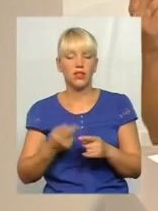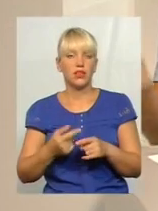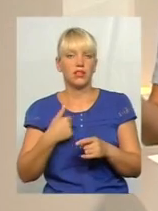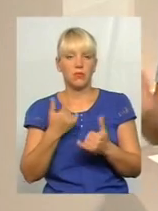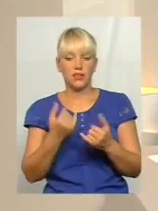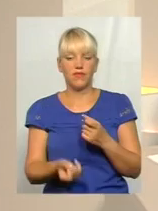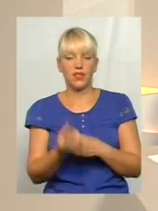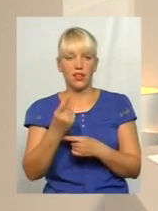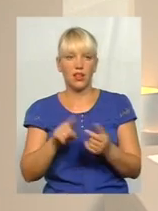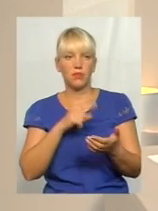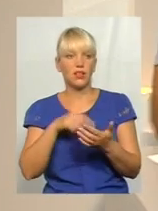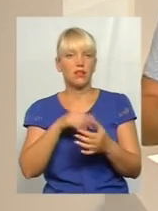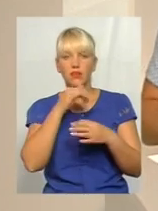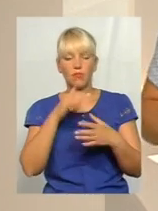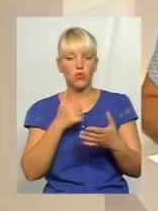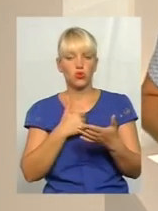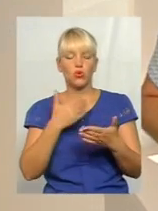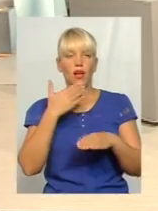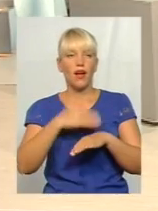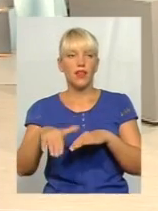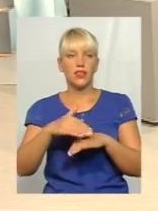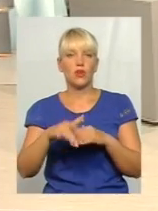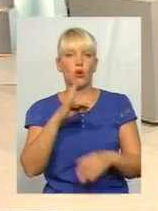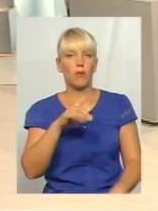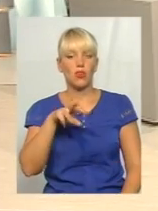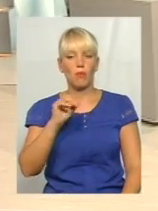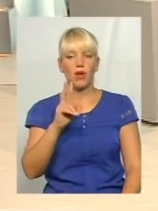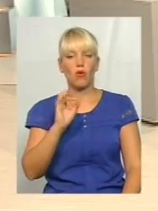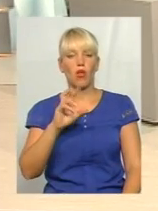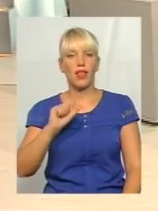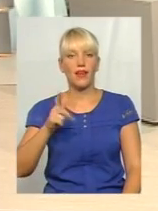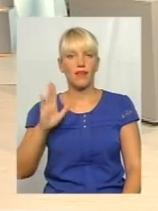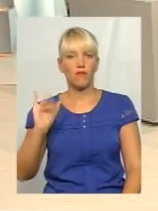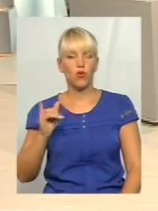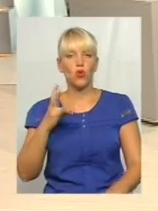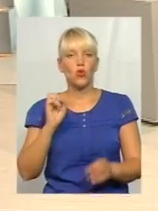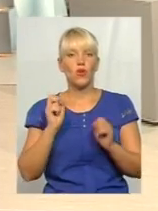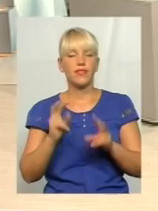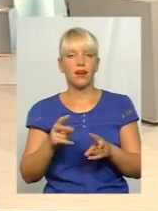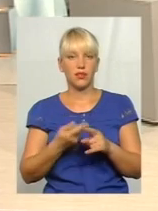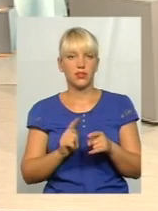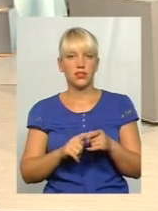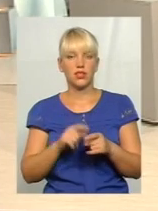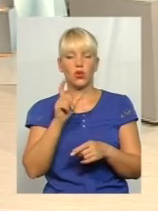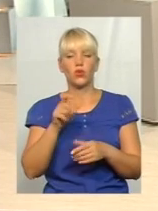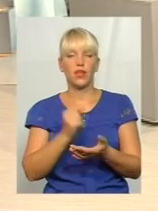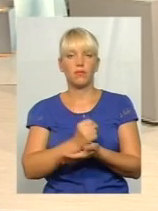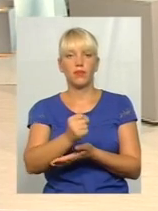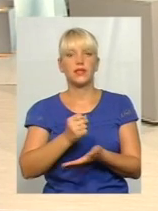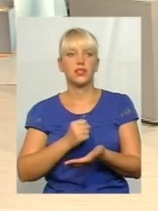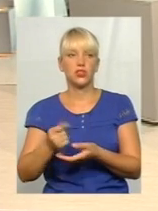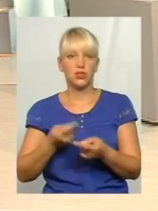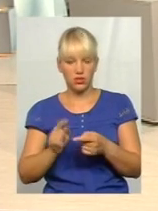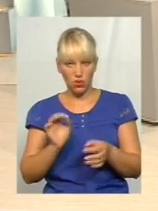можу адресувати його зараз в цій студії роману миколаєву Ось але все ж таки як їх призначали і це